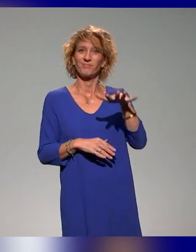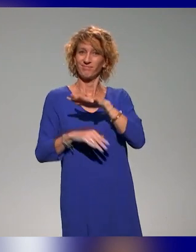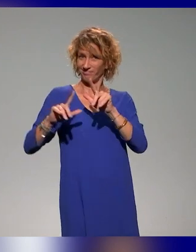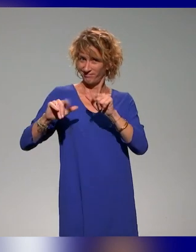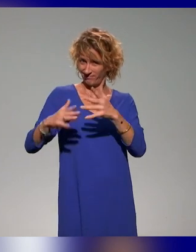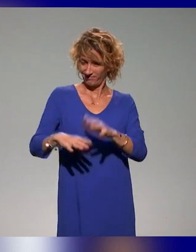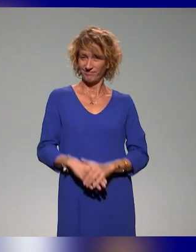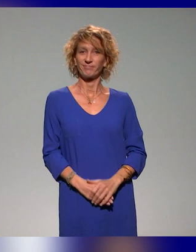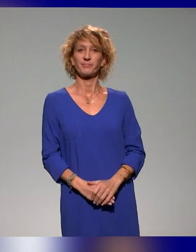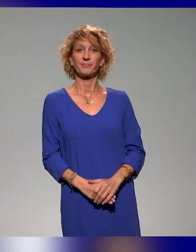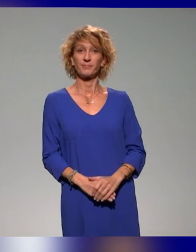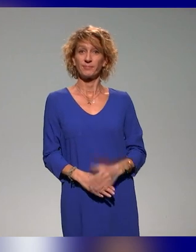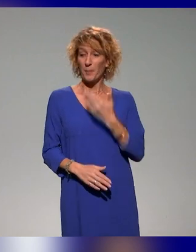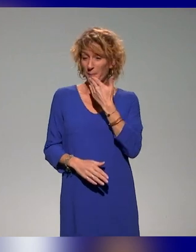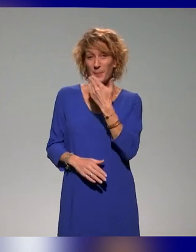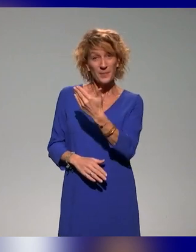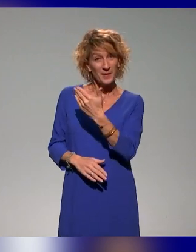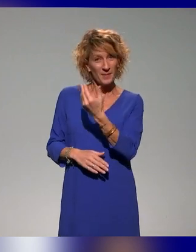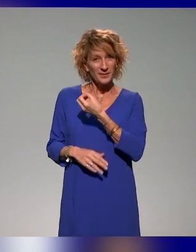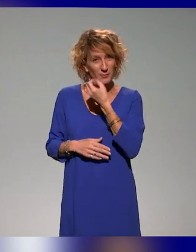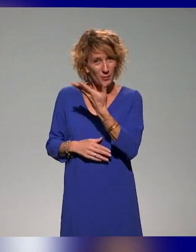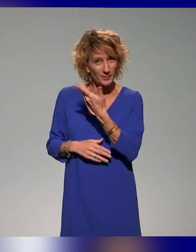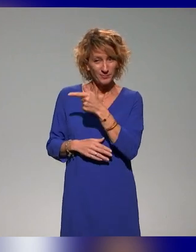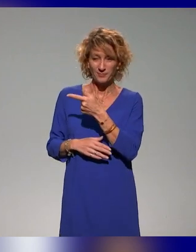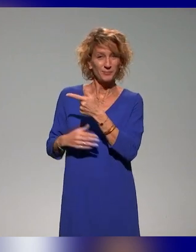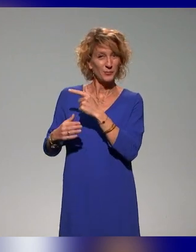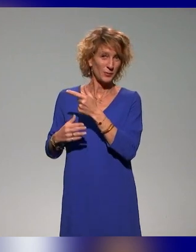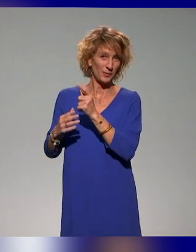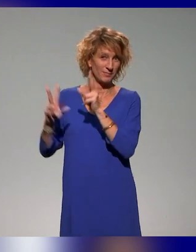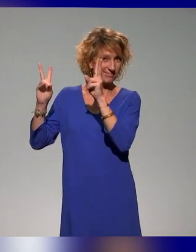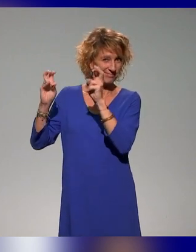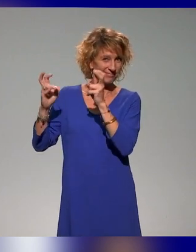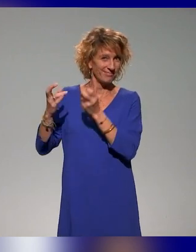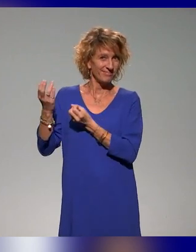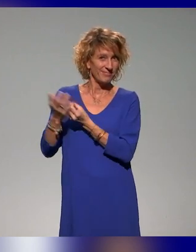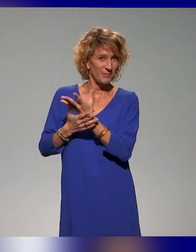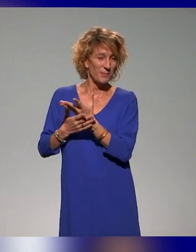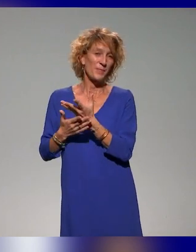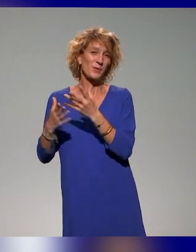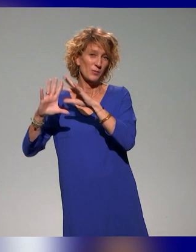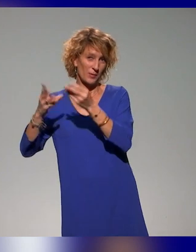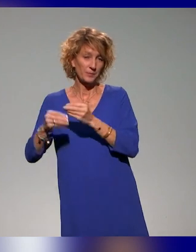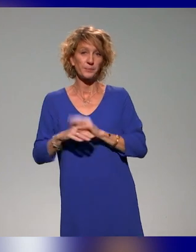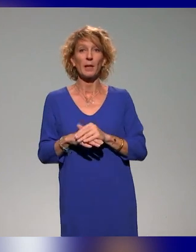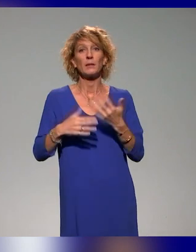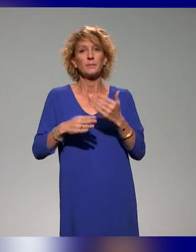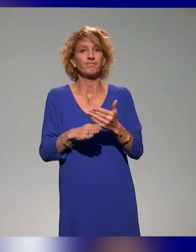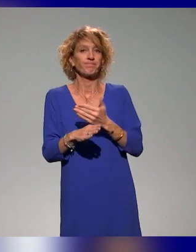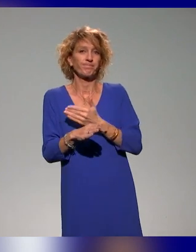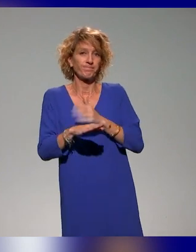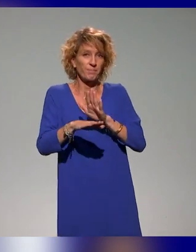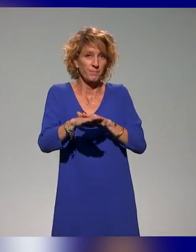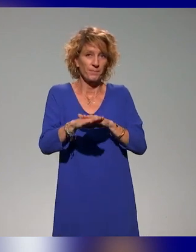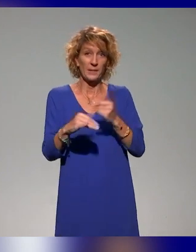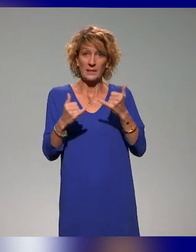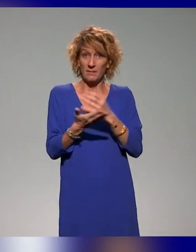présents. Merci Fleur pour ce mot d'accueil. Alors déjà vous prévenir évidemment, nous à La Réunion nous